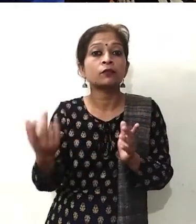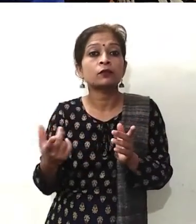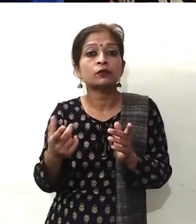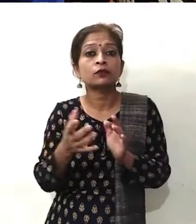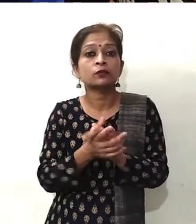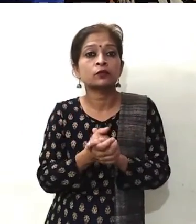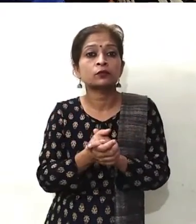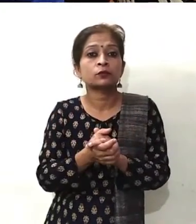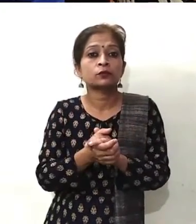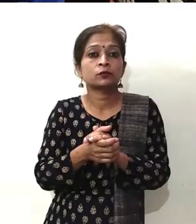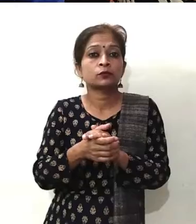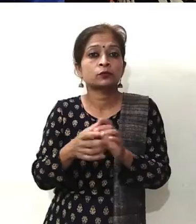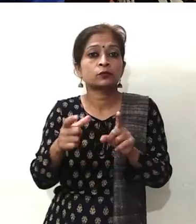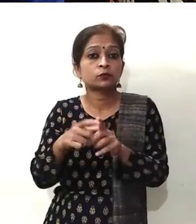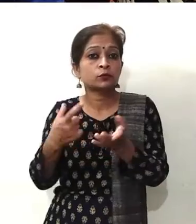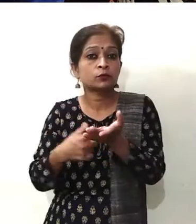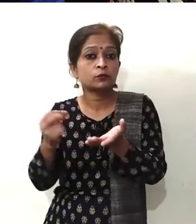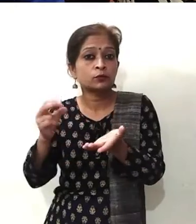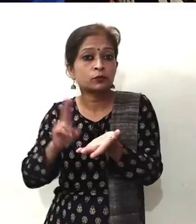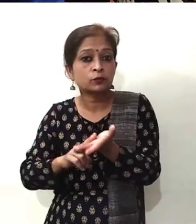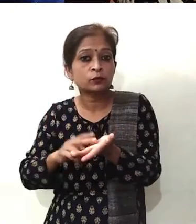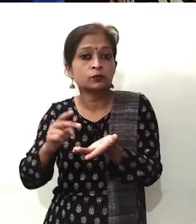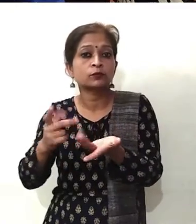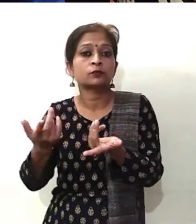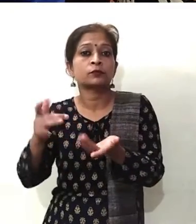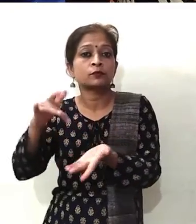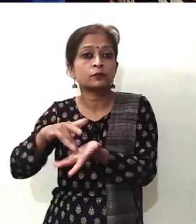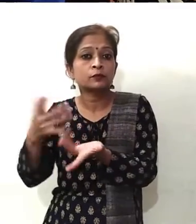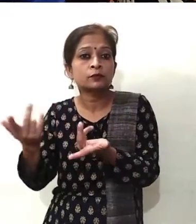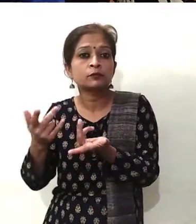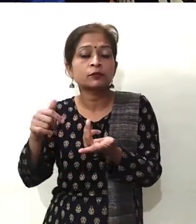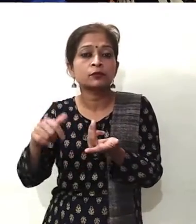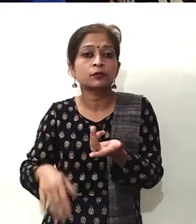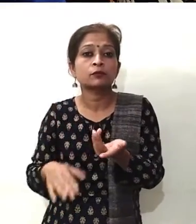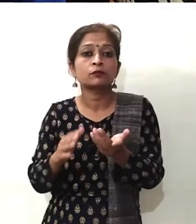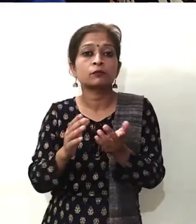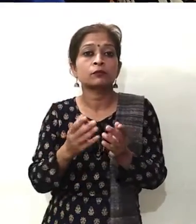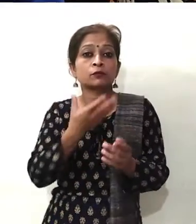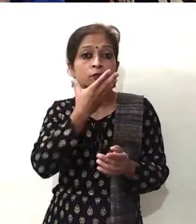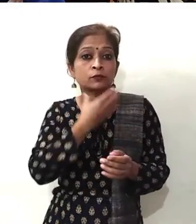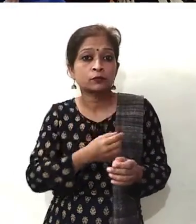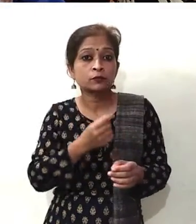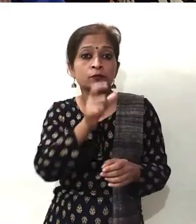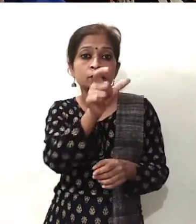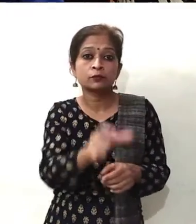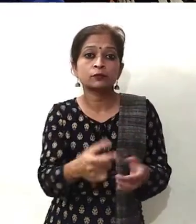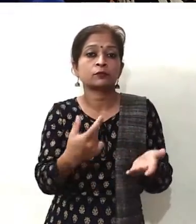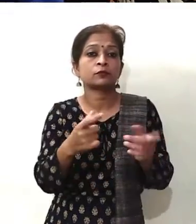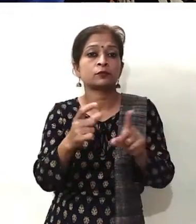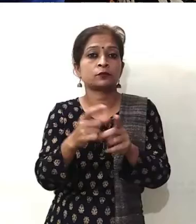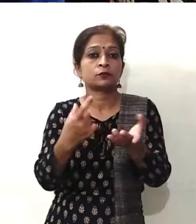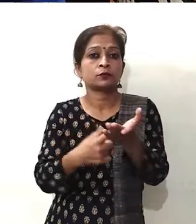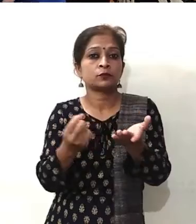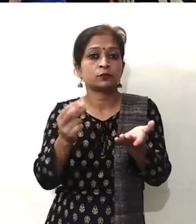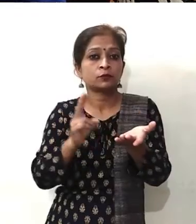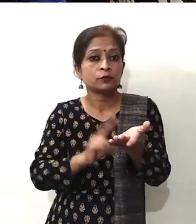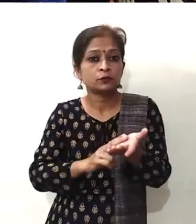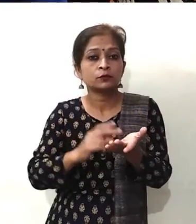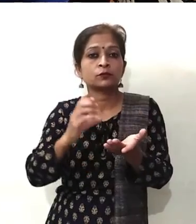के आचार्य द्रोण ने अपना डेरा डाला जी, इसलिए देहरादून या डेरा द्रोण या देहरादून बन